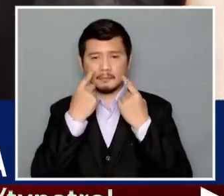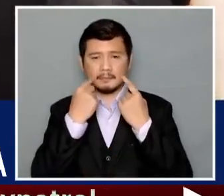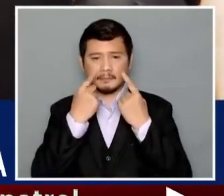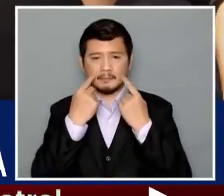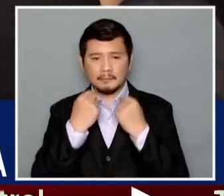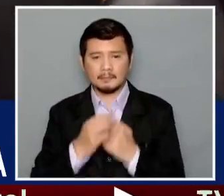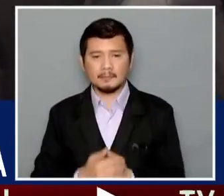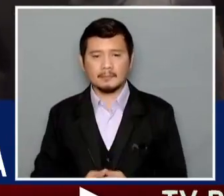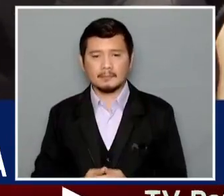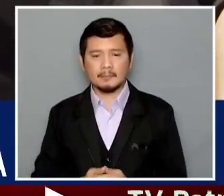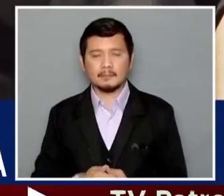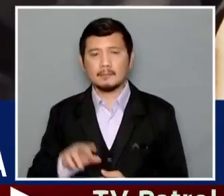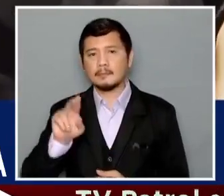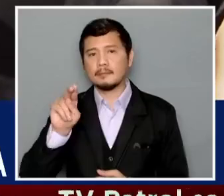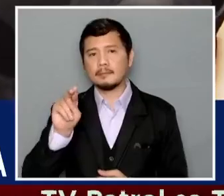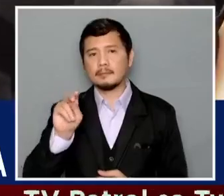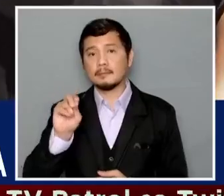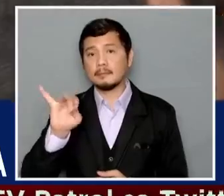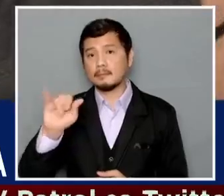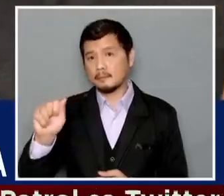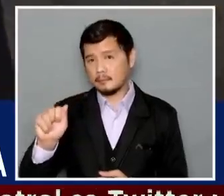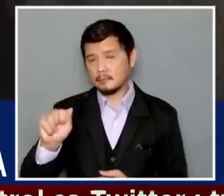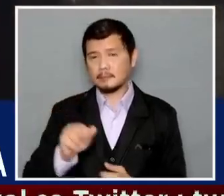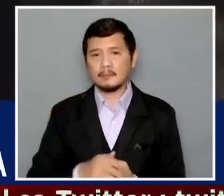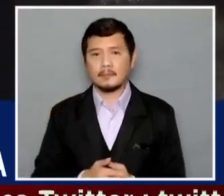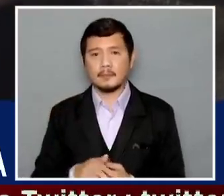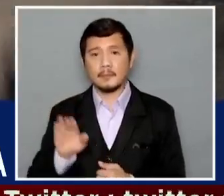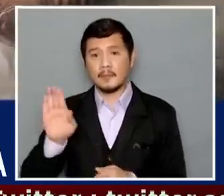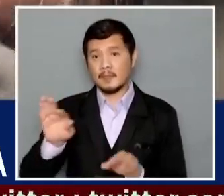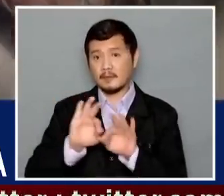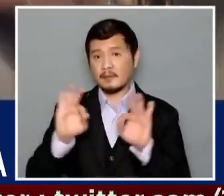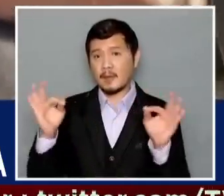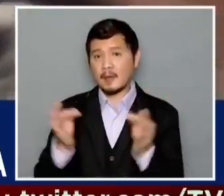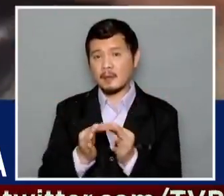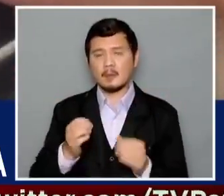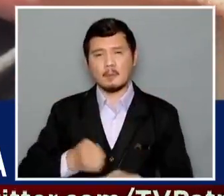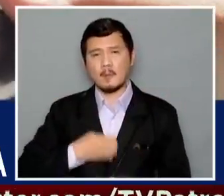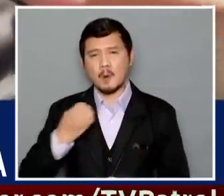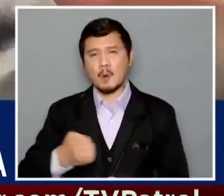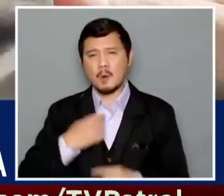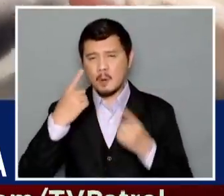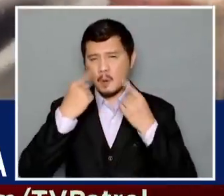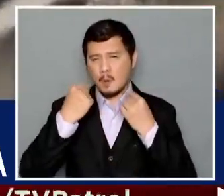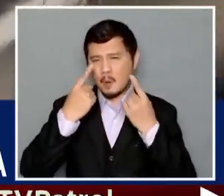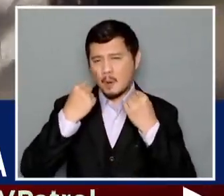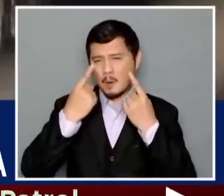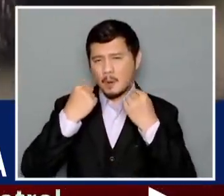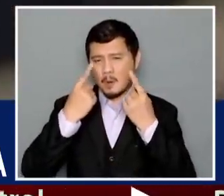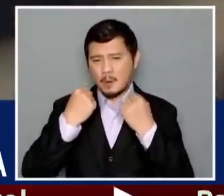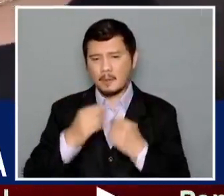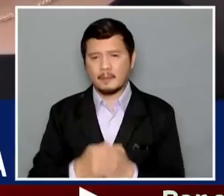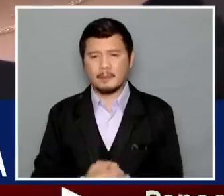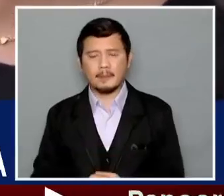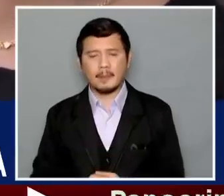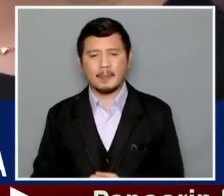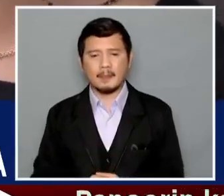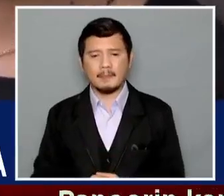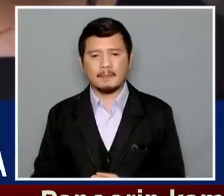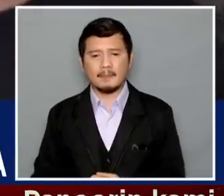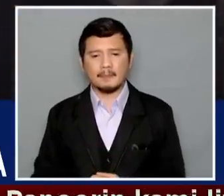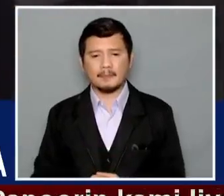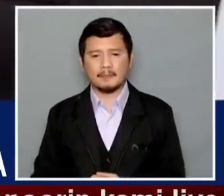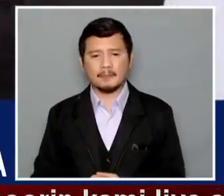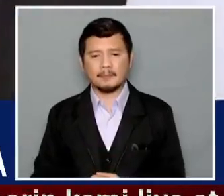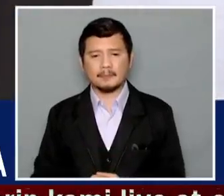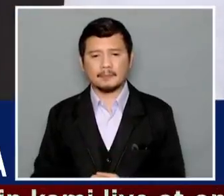Sa NAIA Cargo Terminal, naging emosyonal ang pamilya Lilo nang salubungin ng mga labi ng pinaslang na abogado.